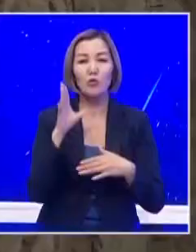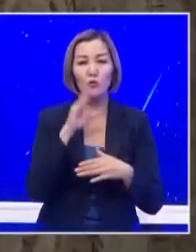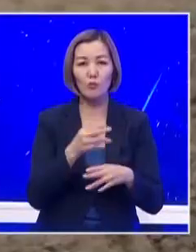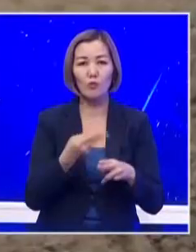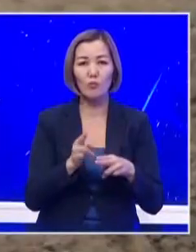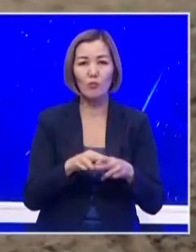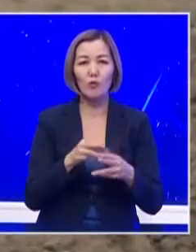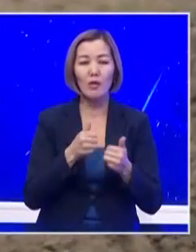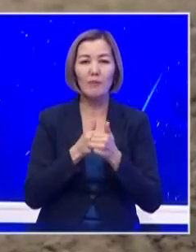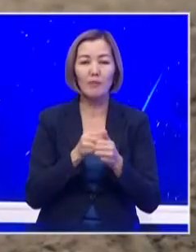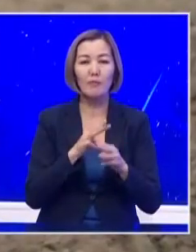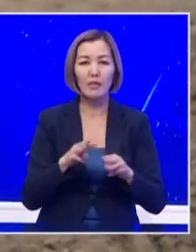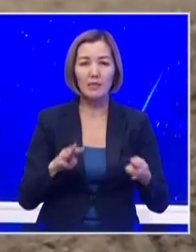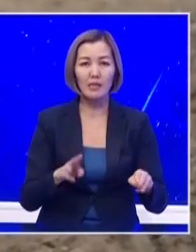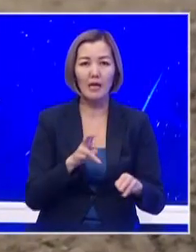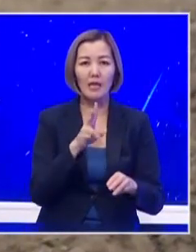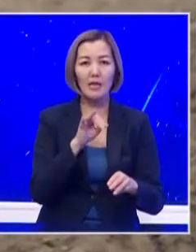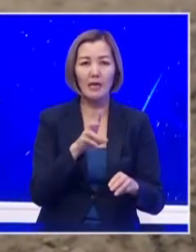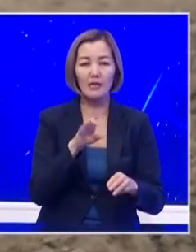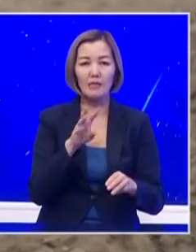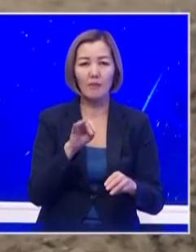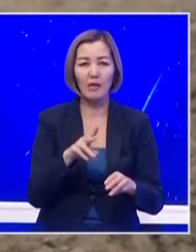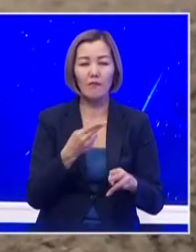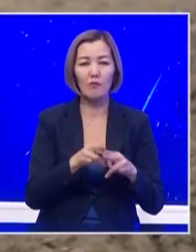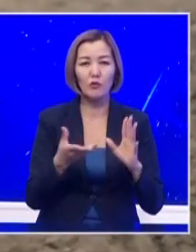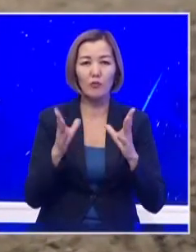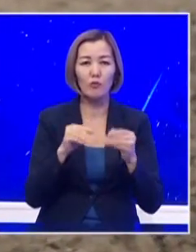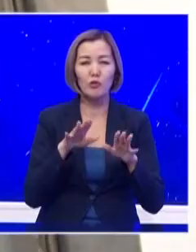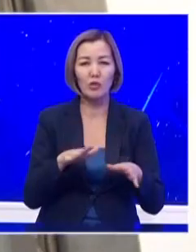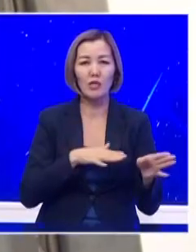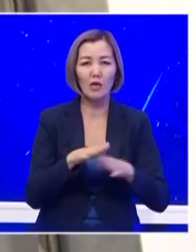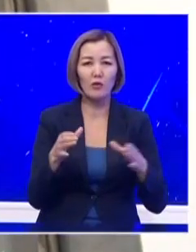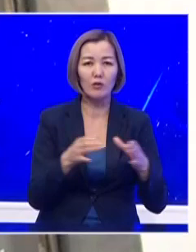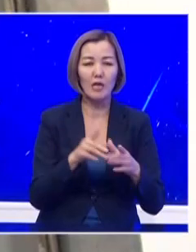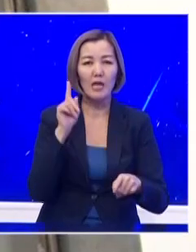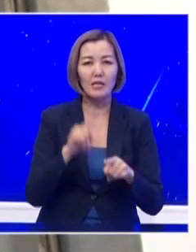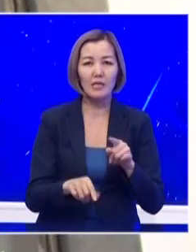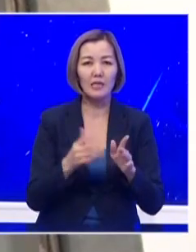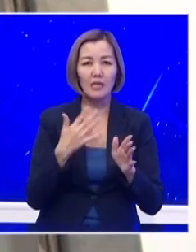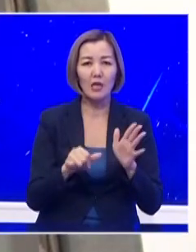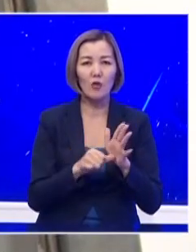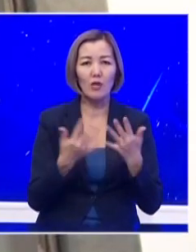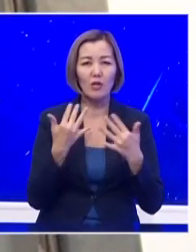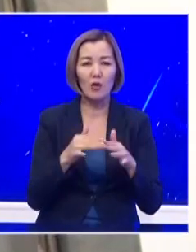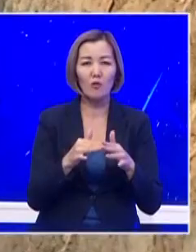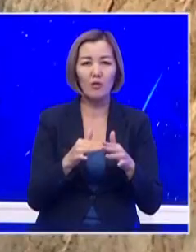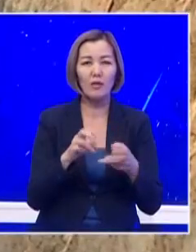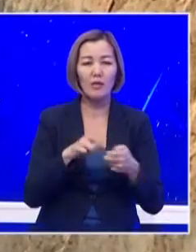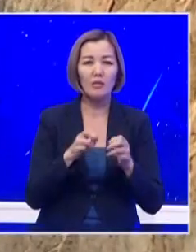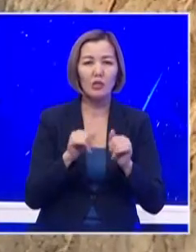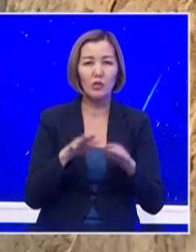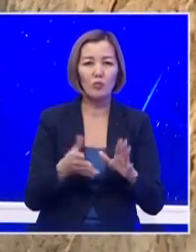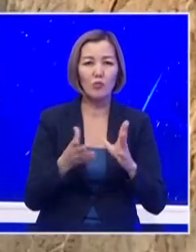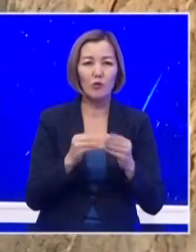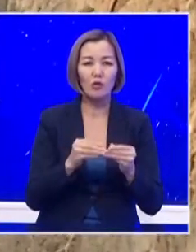кешіктіру мүмкін. Ел премьер-министр Әлихан Смайылов осы бойынша жергілікті атқарушы органдарға тез арада 56 елдің